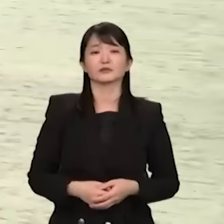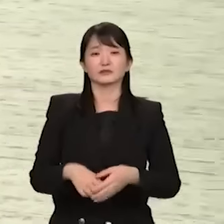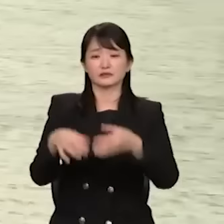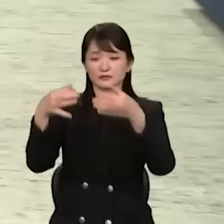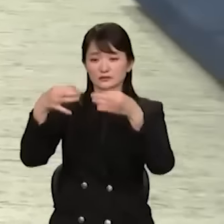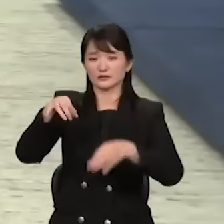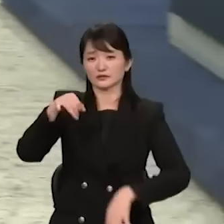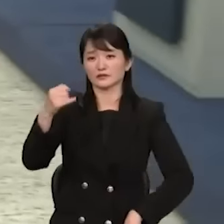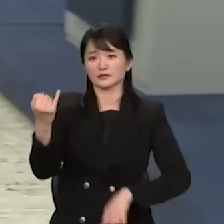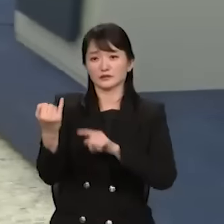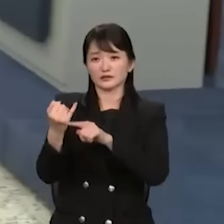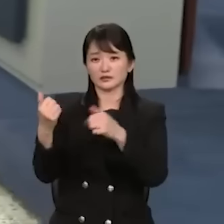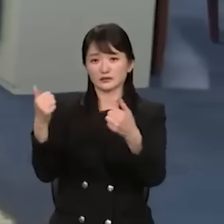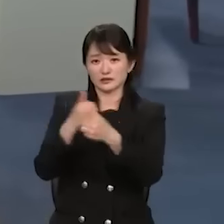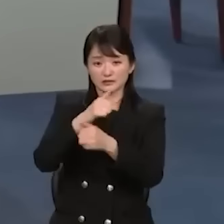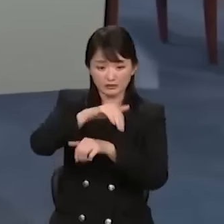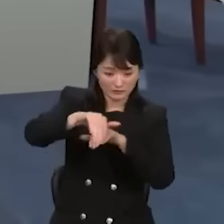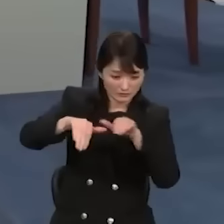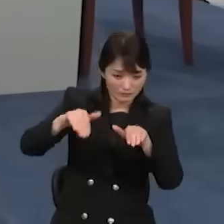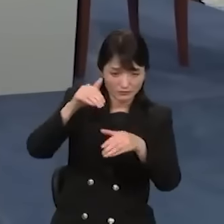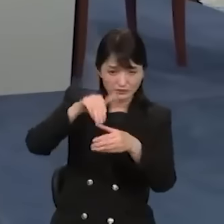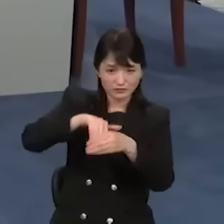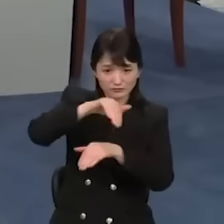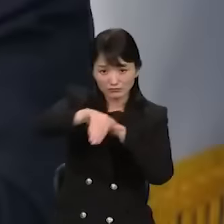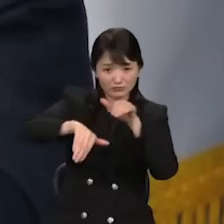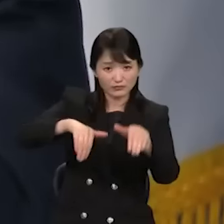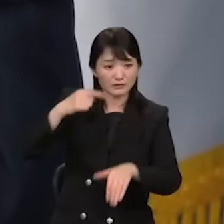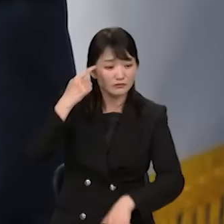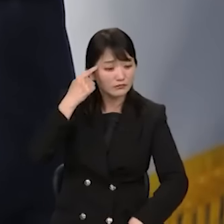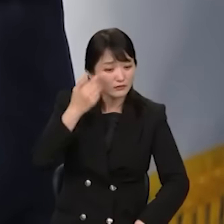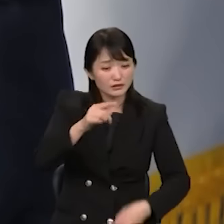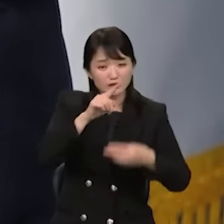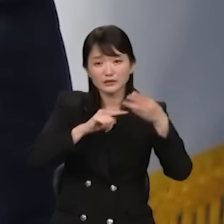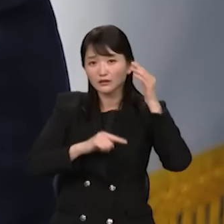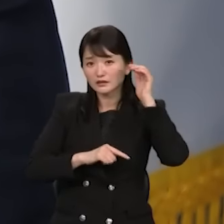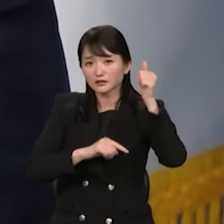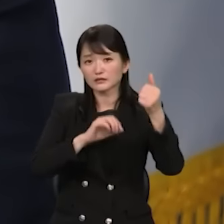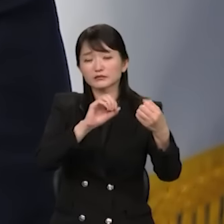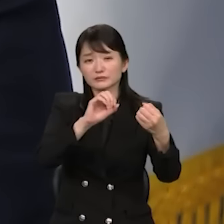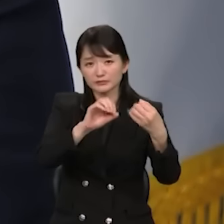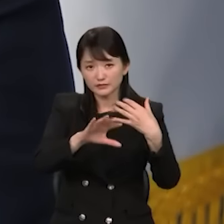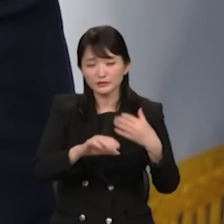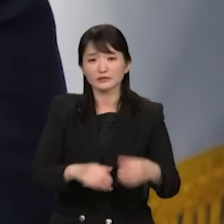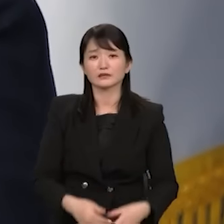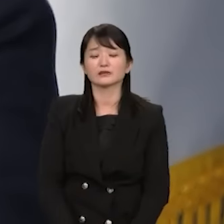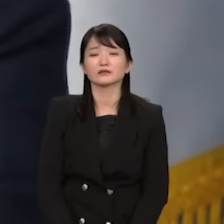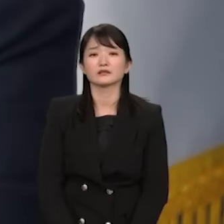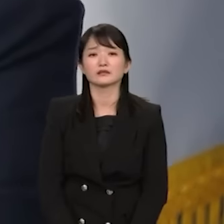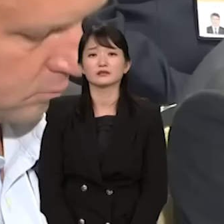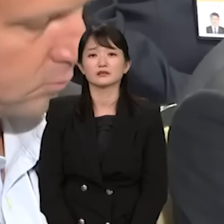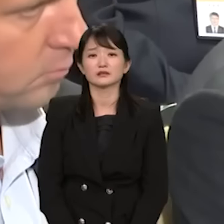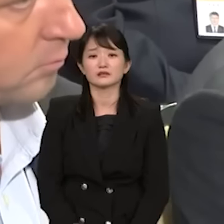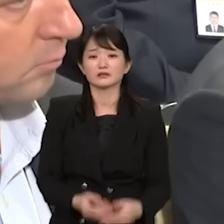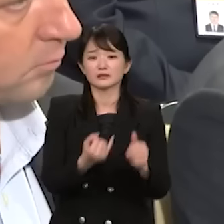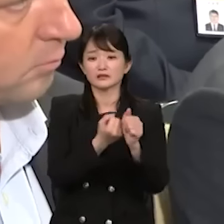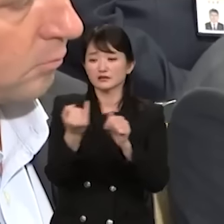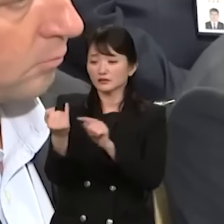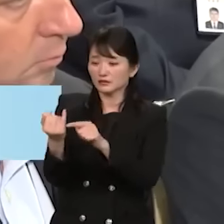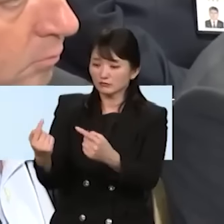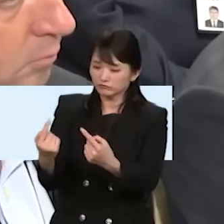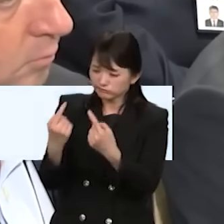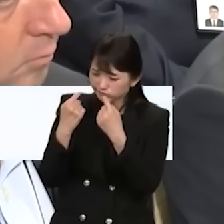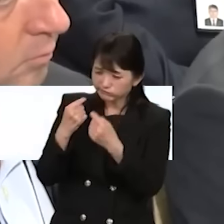여사의 인사 개입과 선거 개입에 대한 입장을 묻는 질문에 윤석열 대통령은 이런 답변을 했습니다. 김 여사 관련 의혹과